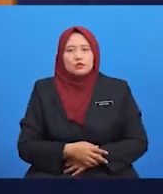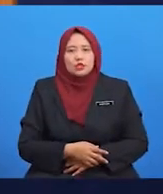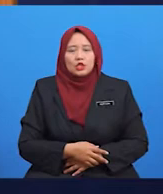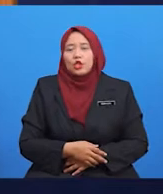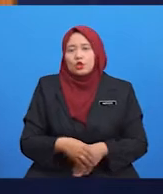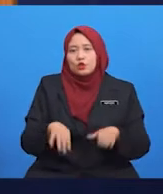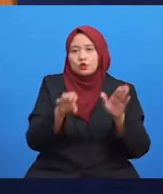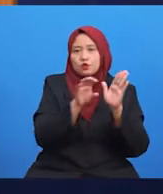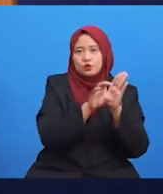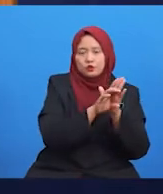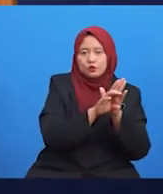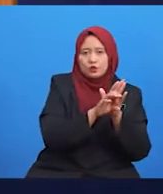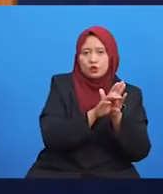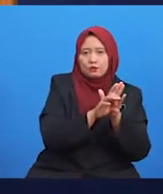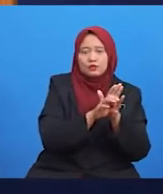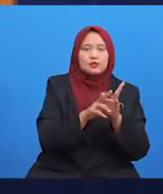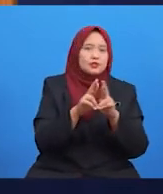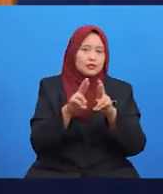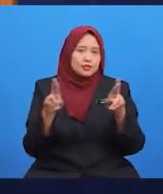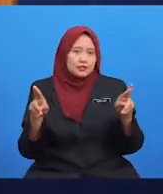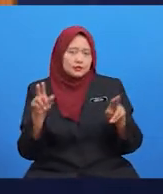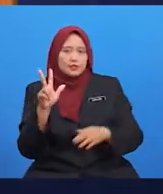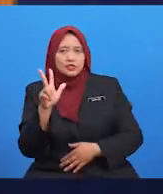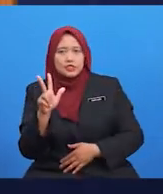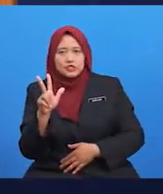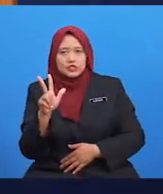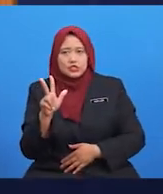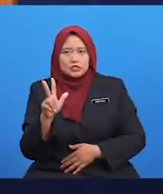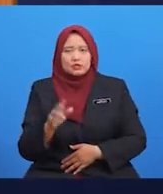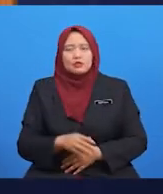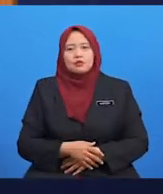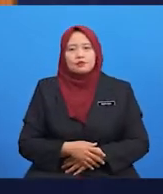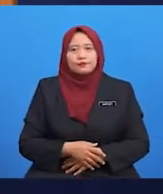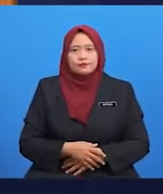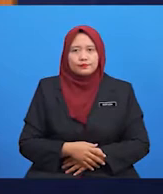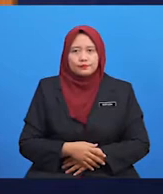Contohnya, pada rangkap tiga, baris tiga dan empat.